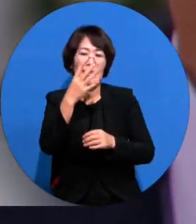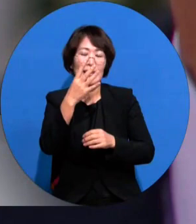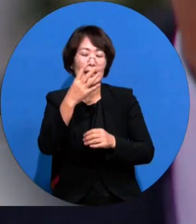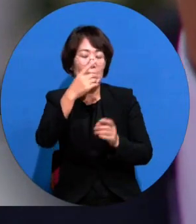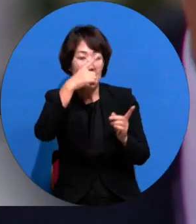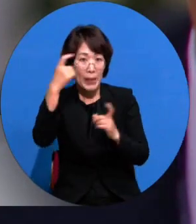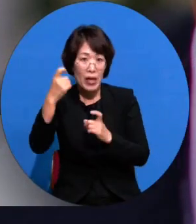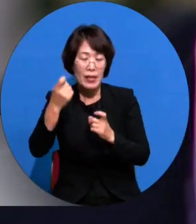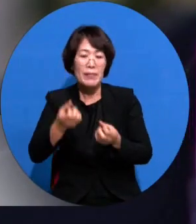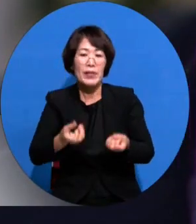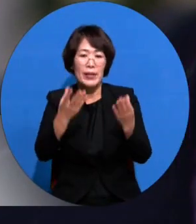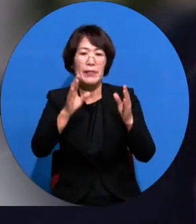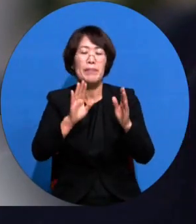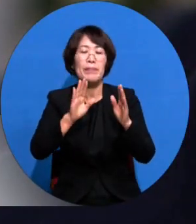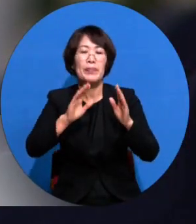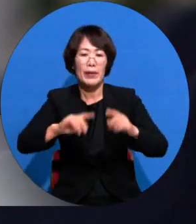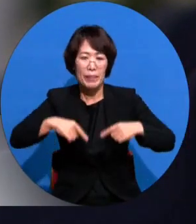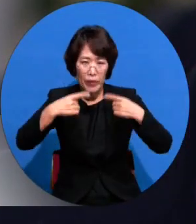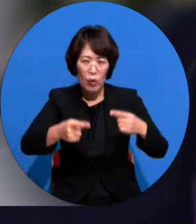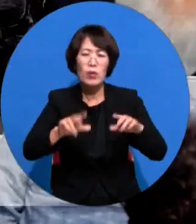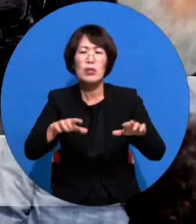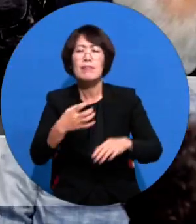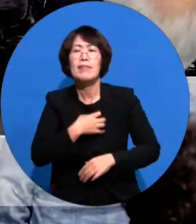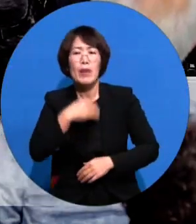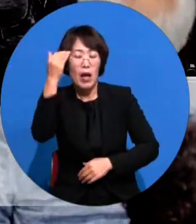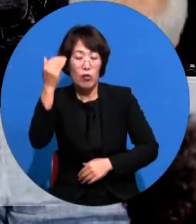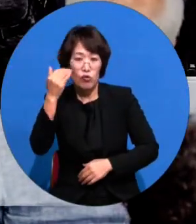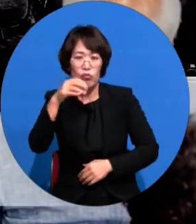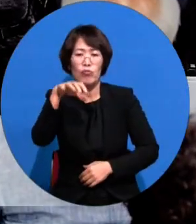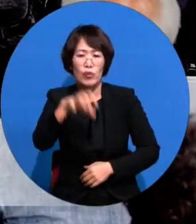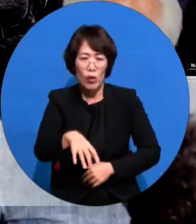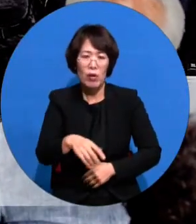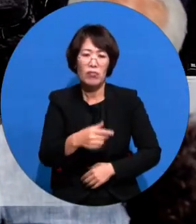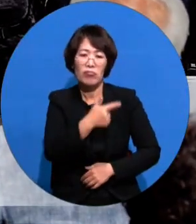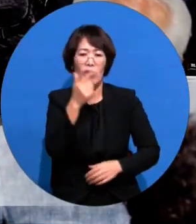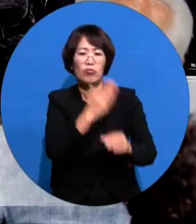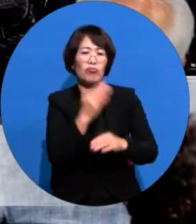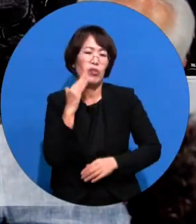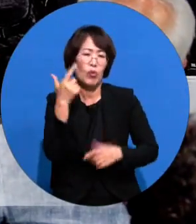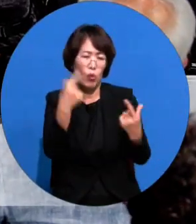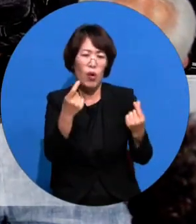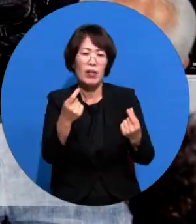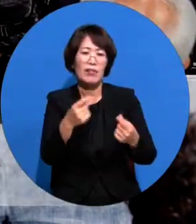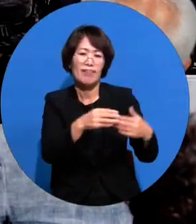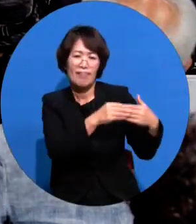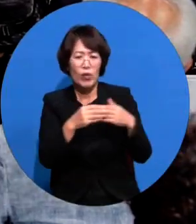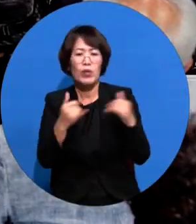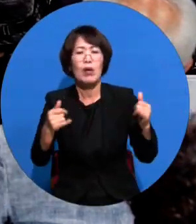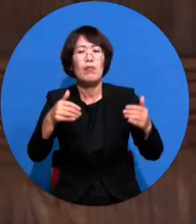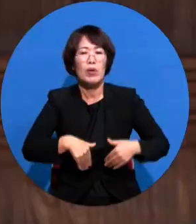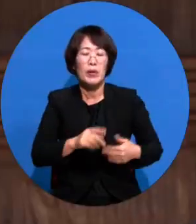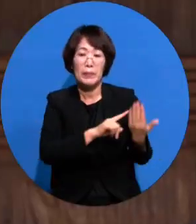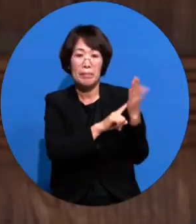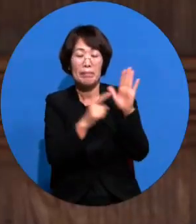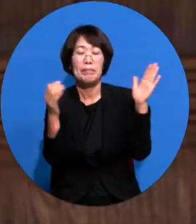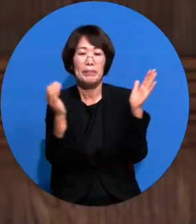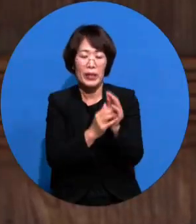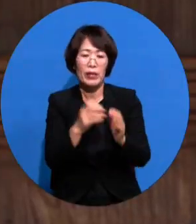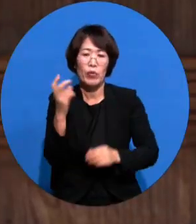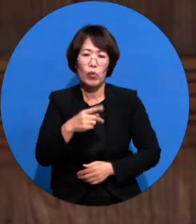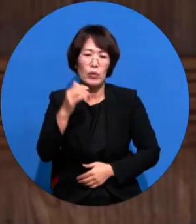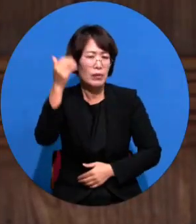전 대표는 위기를 겪고 있는 대한민국에 김대중 대통령과 같은 지도자가 필요하다고 강조했습니다. 또